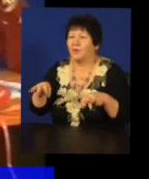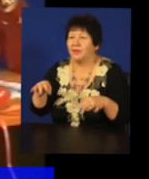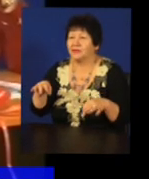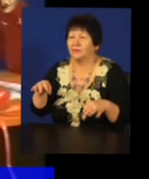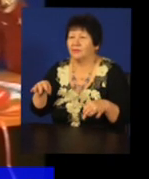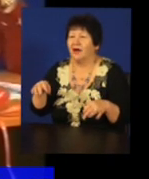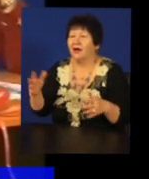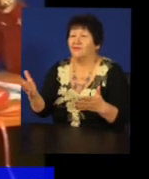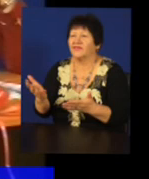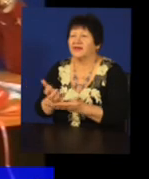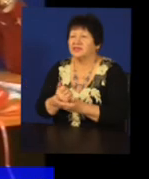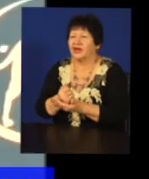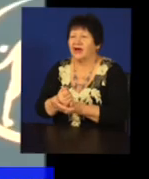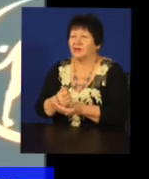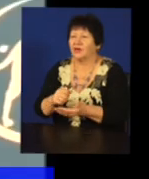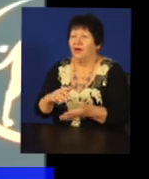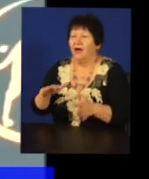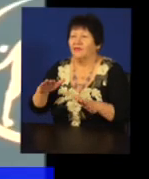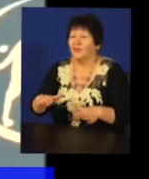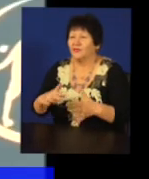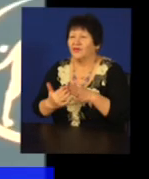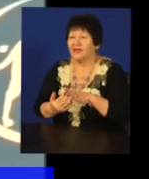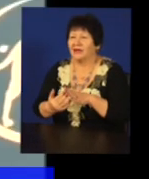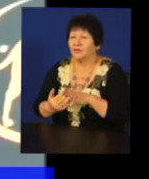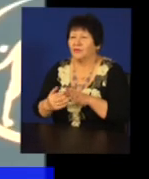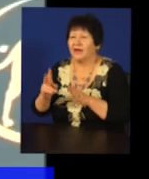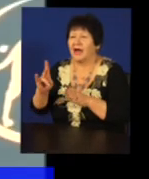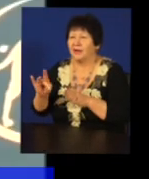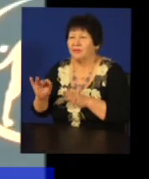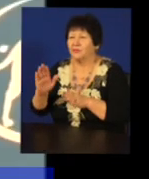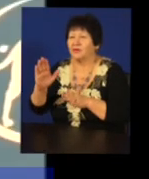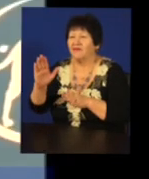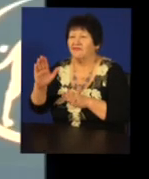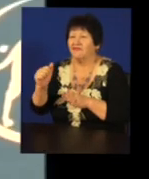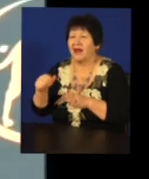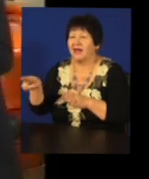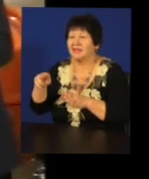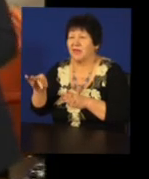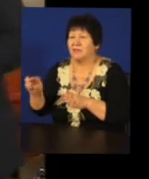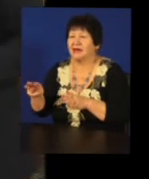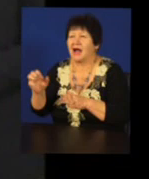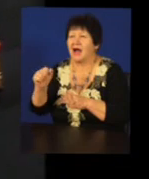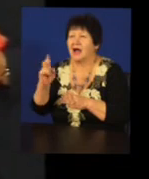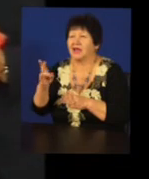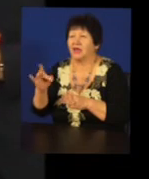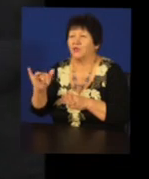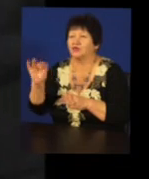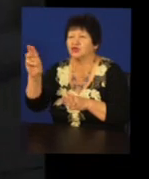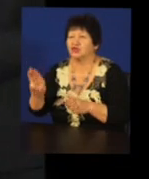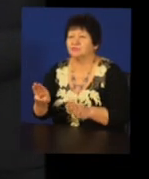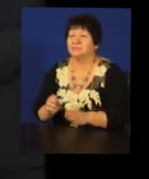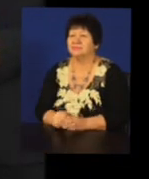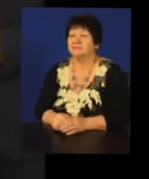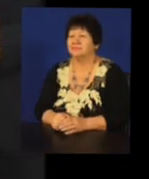fost câștigat de către locuitorul satului Carabietovca, raionul Basarabeasca, Vladimir Achiruș. Eu înțeleg că emoțiile sunt la